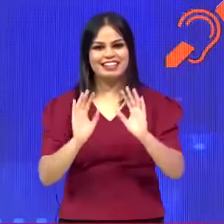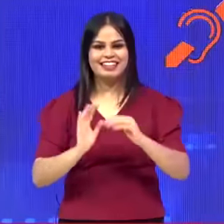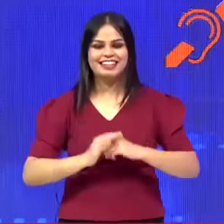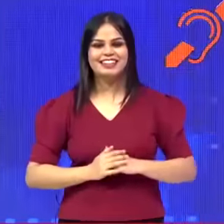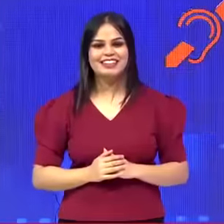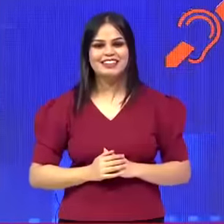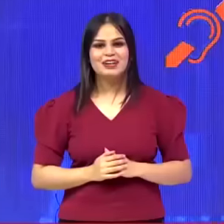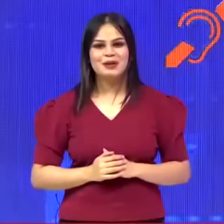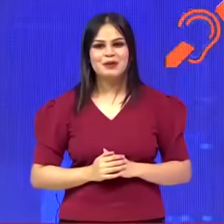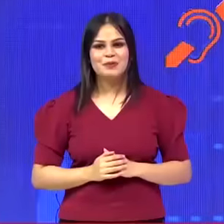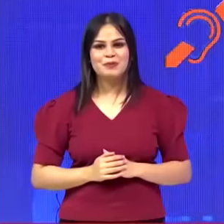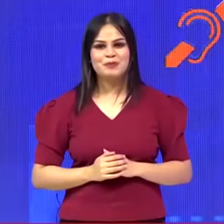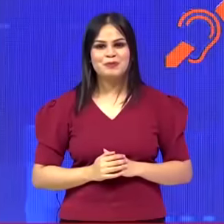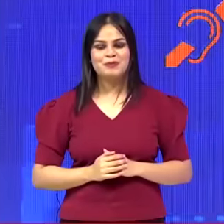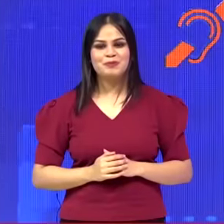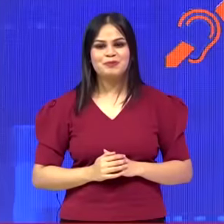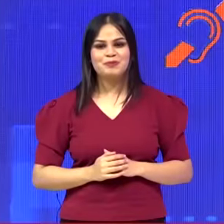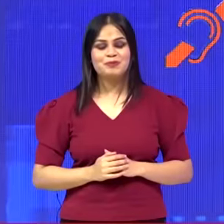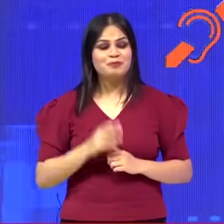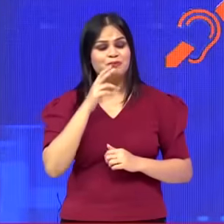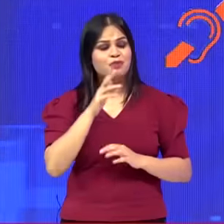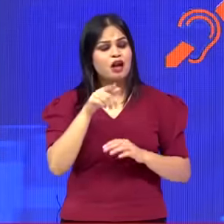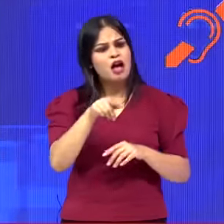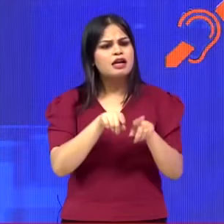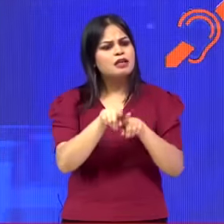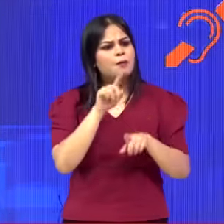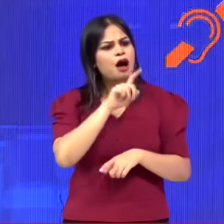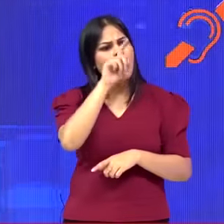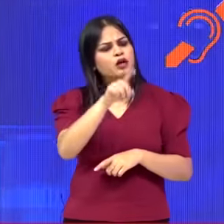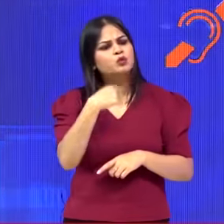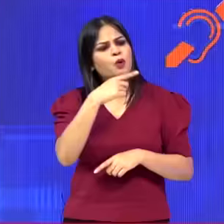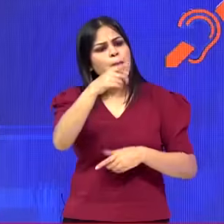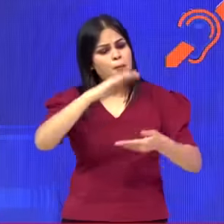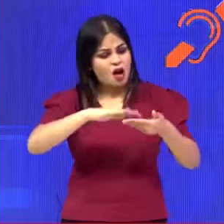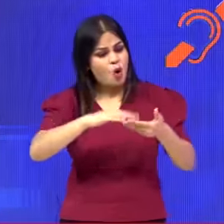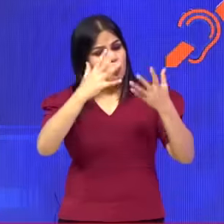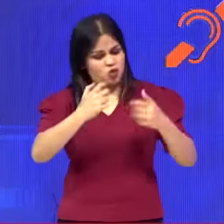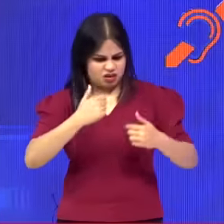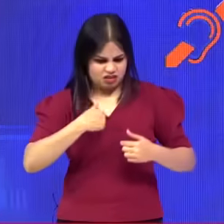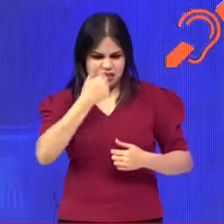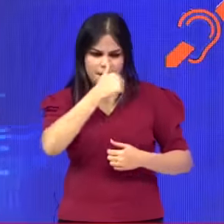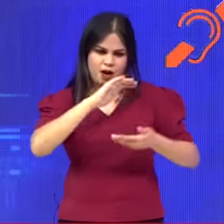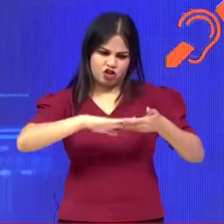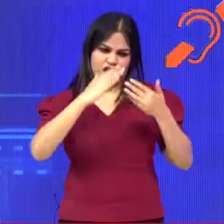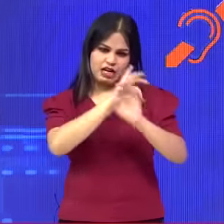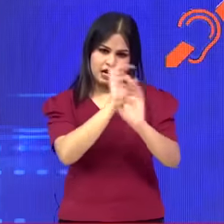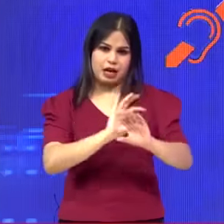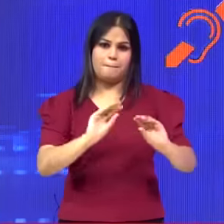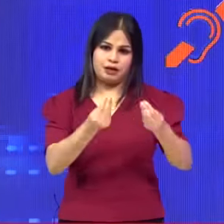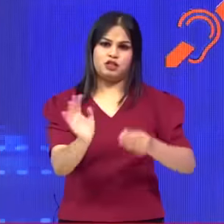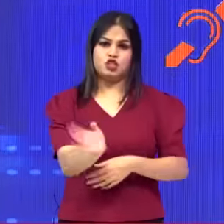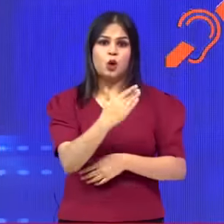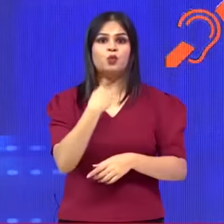तो नहीं से पूछ रहा ना सर कि हु वुड लाइक टू सी मी मैरिड, विच मैन वुड, टॉर्चर करने के